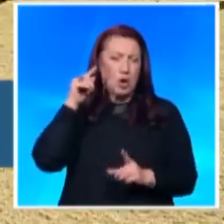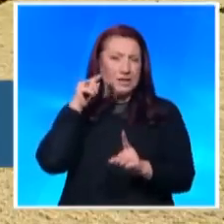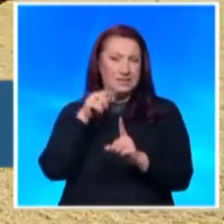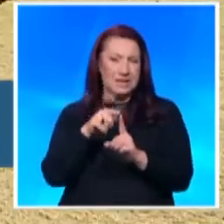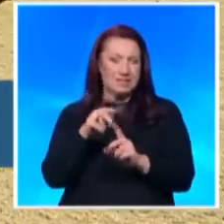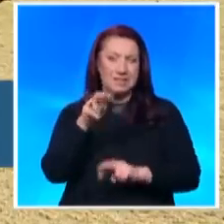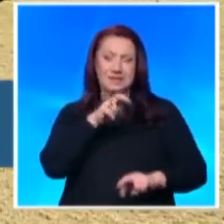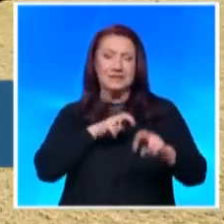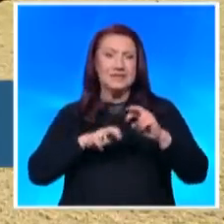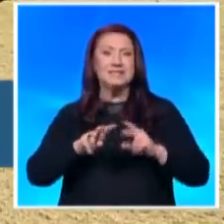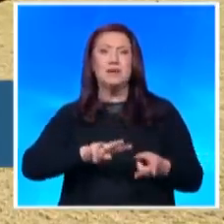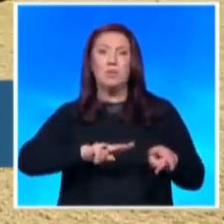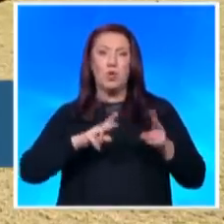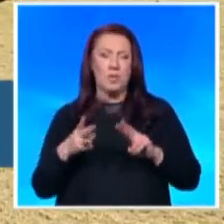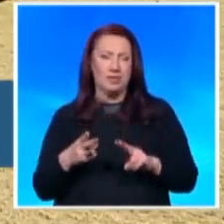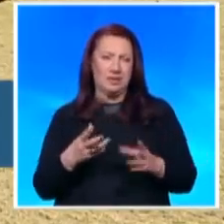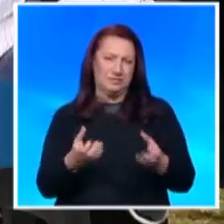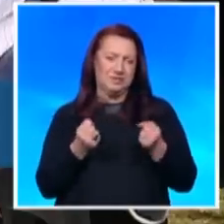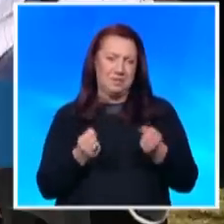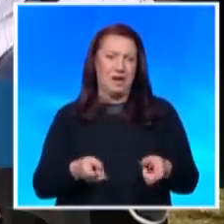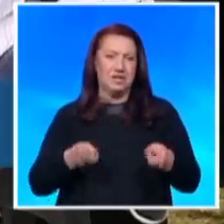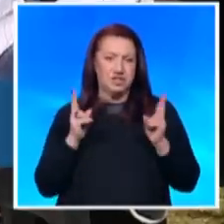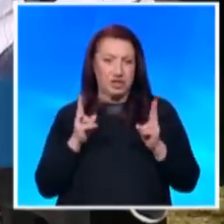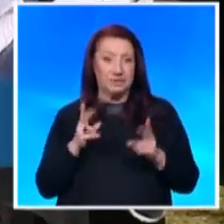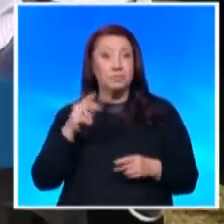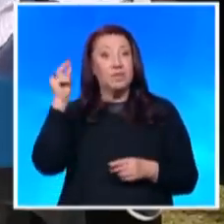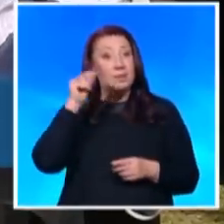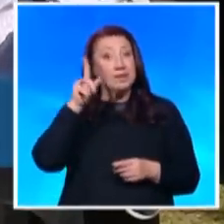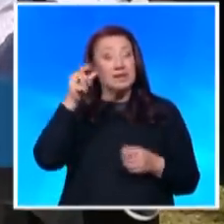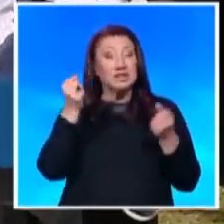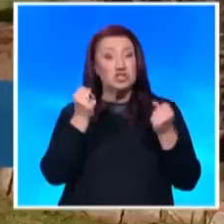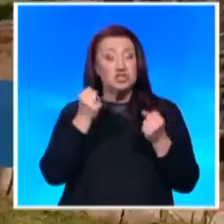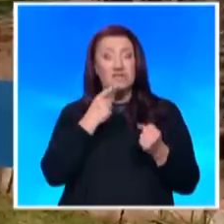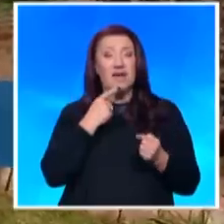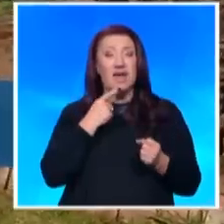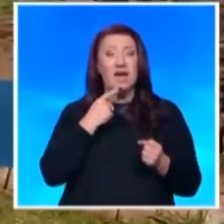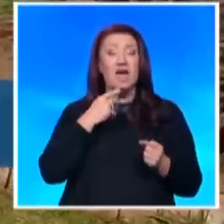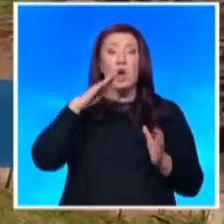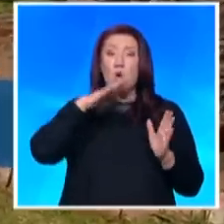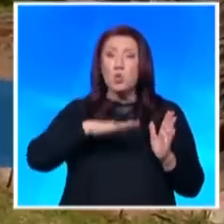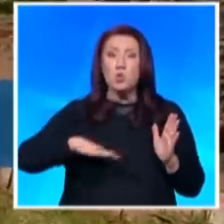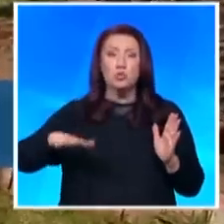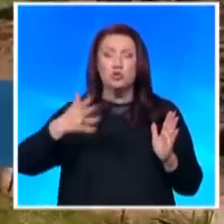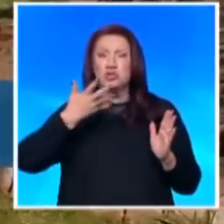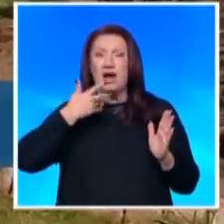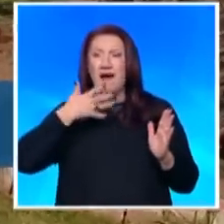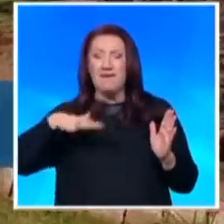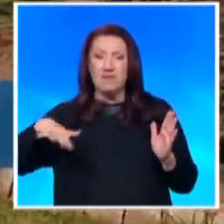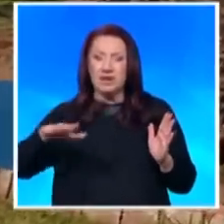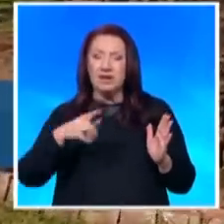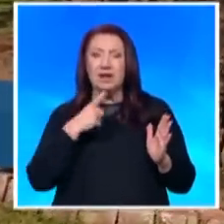решения. Иначе българите в Южна Африка следят случващото се в родината. Вълнувам се, съжалявам, че нищо хубаво не се